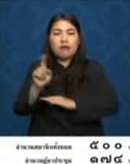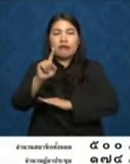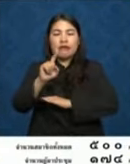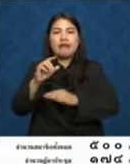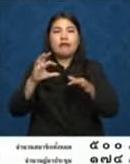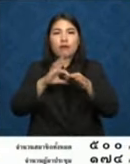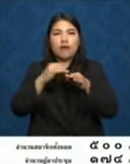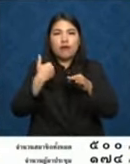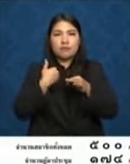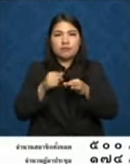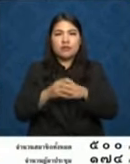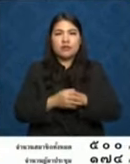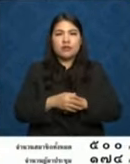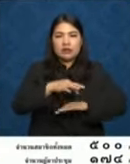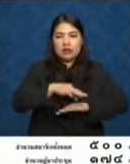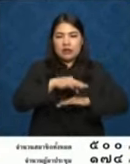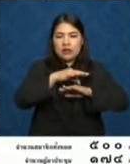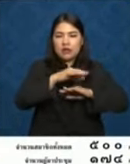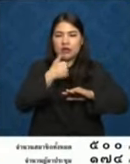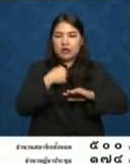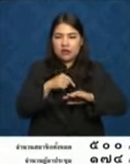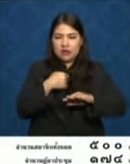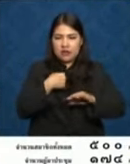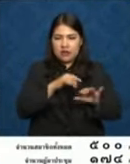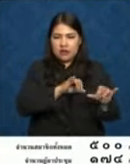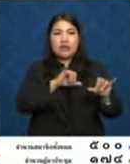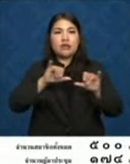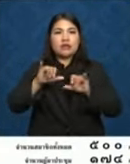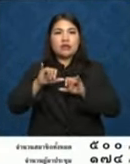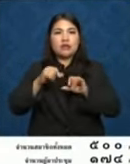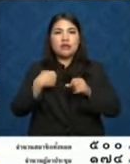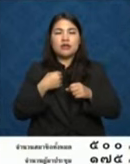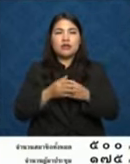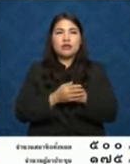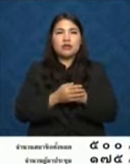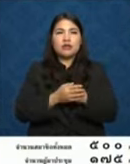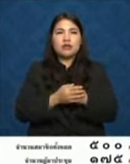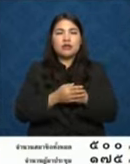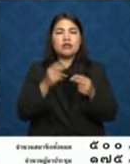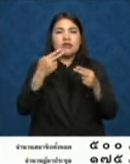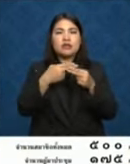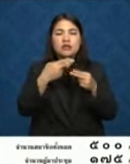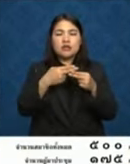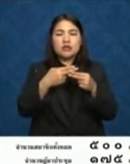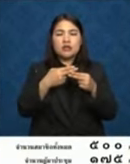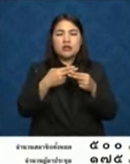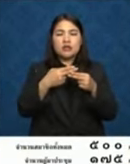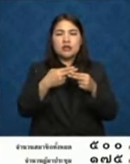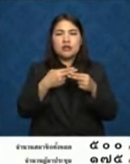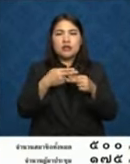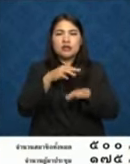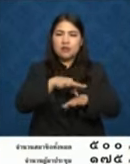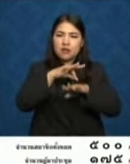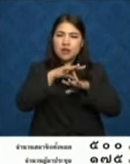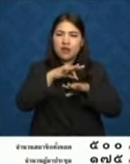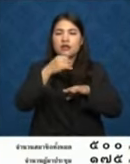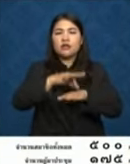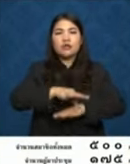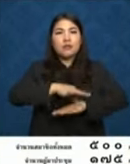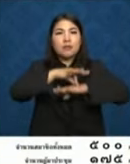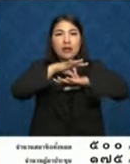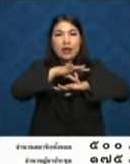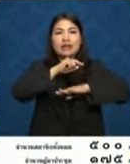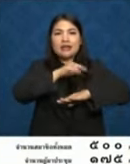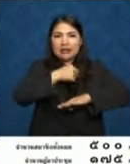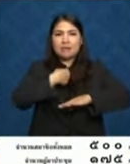แต่งตั้งการเปลี่ยนสายงานให้โอนวิทยาฐานะและให้นับระยะการได้รับวิทยาฐานะต่อเนื่องจากต